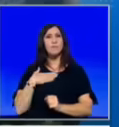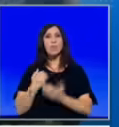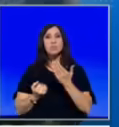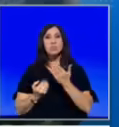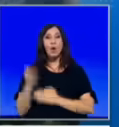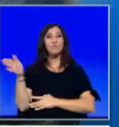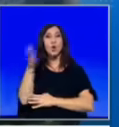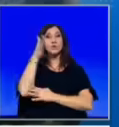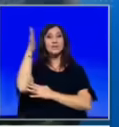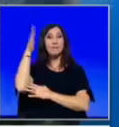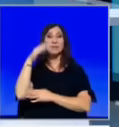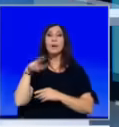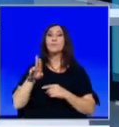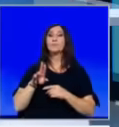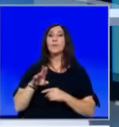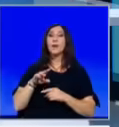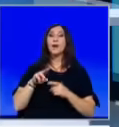пилонов рожен.